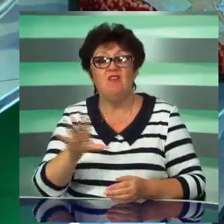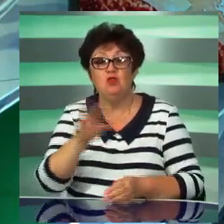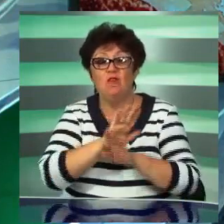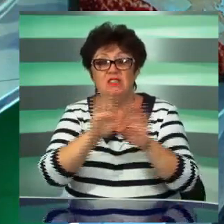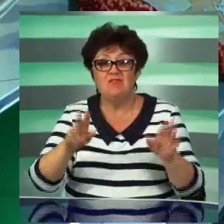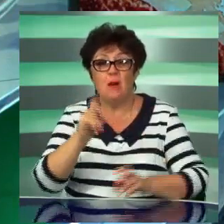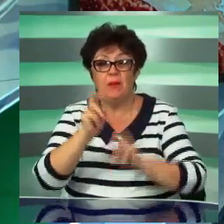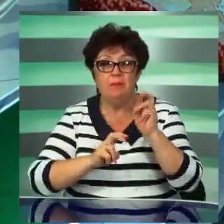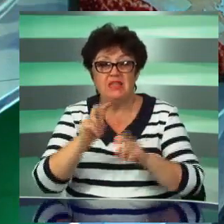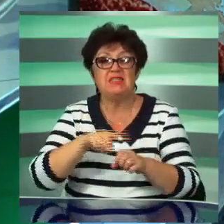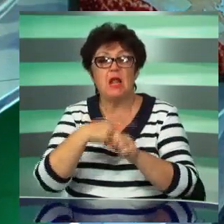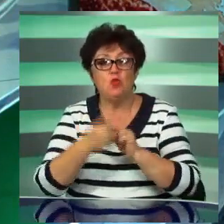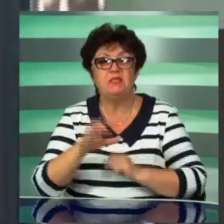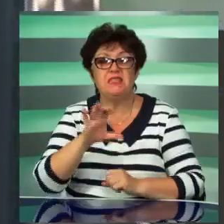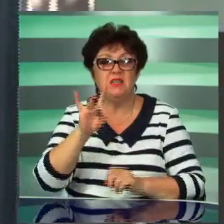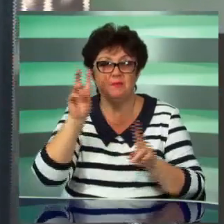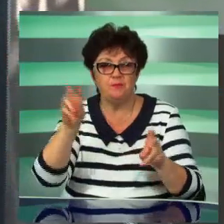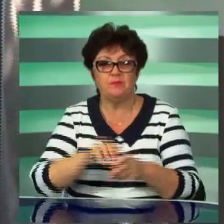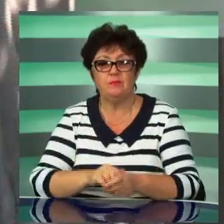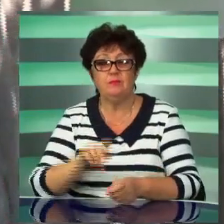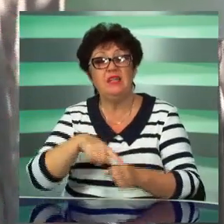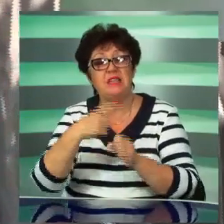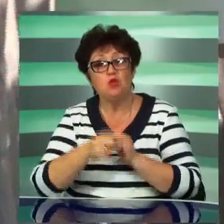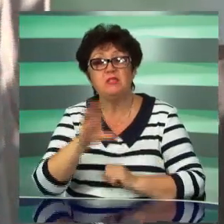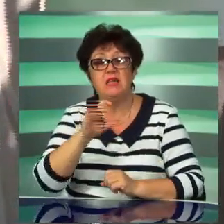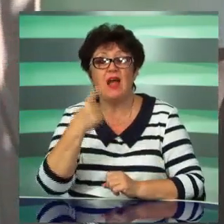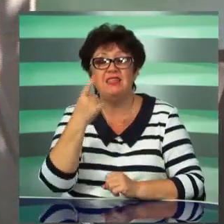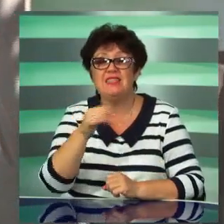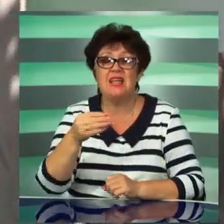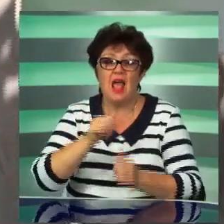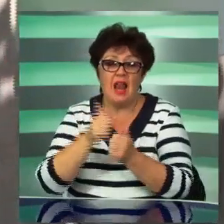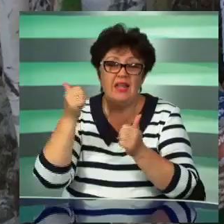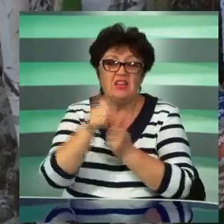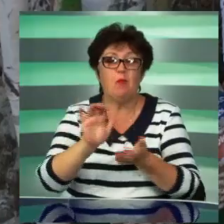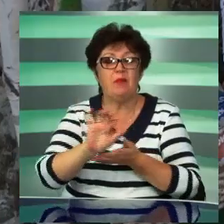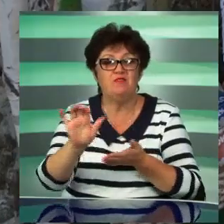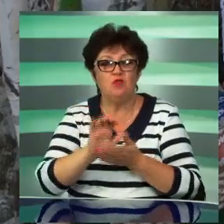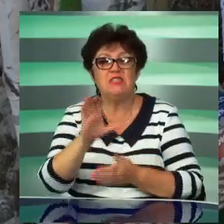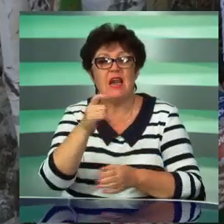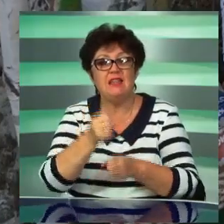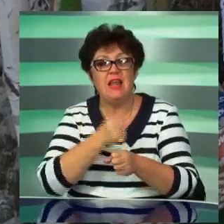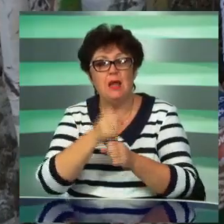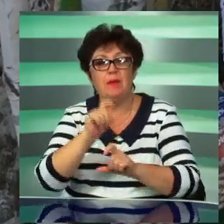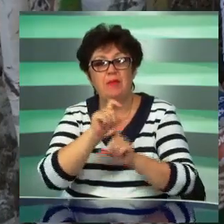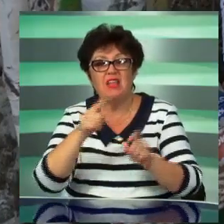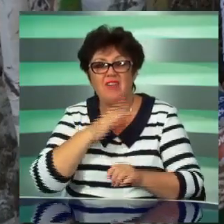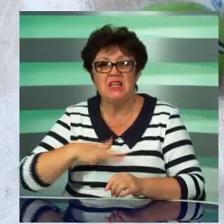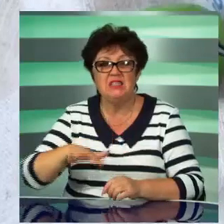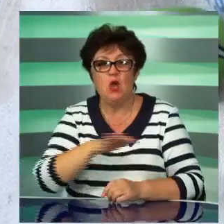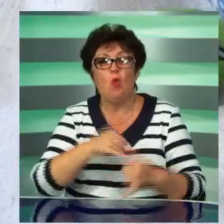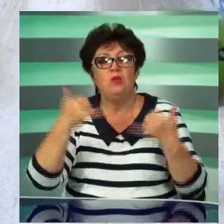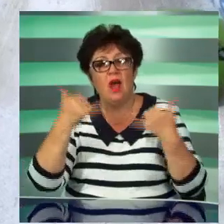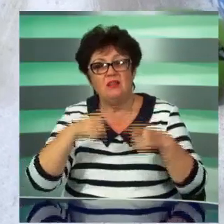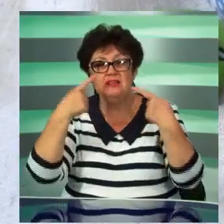выставка предприятия «Стародубский сыр». Стародубский сыр – один из лидеров по производству сыродельных предприятий в России.